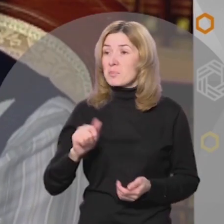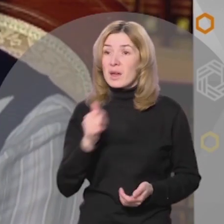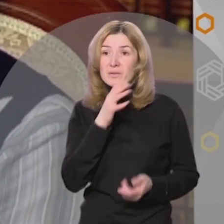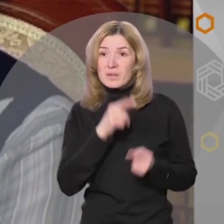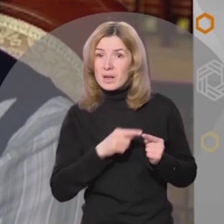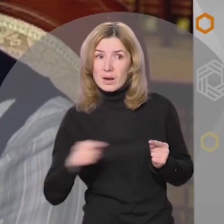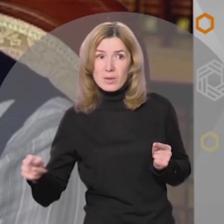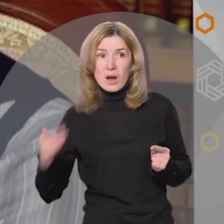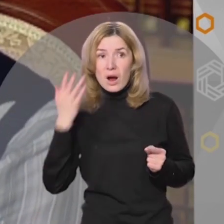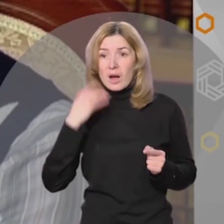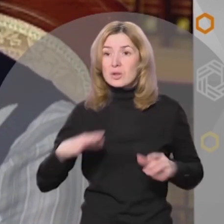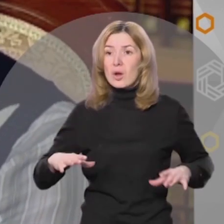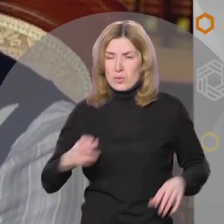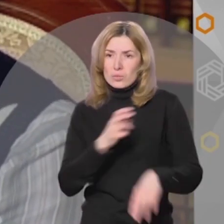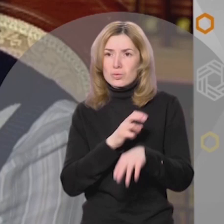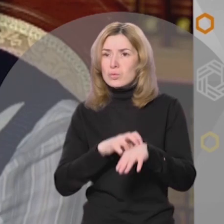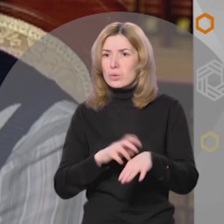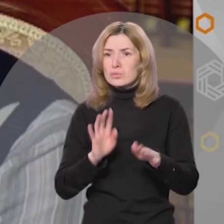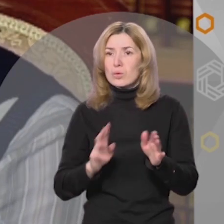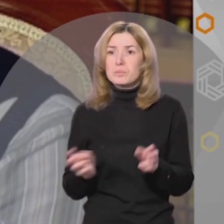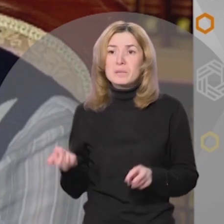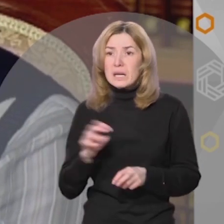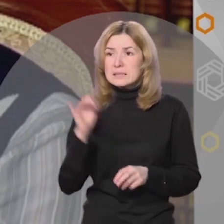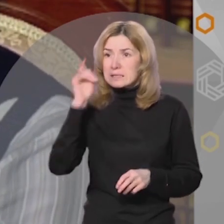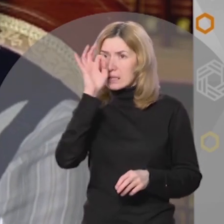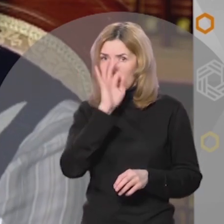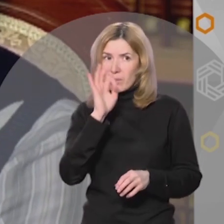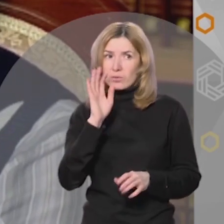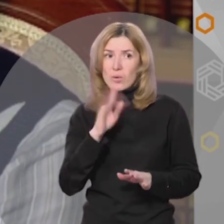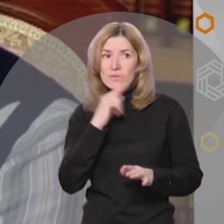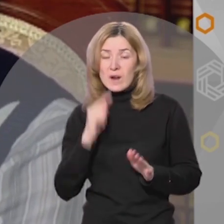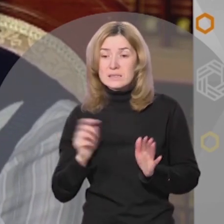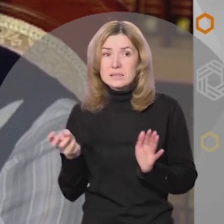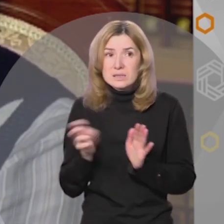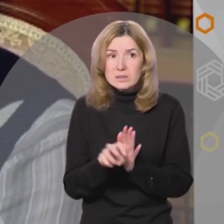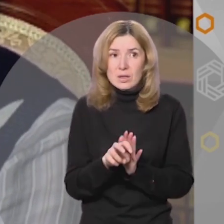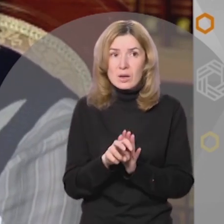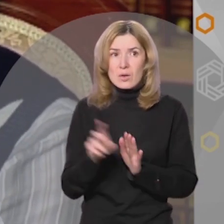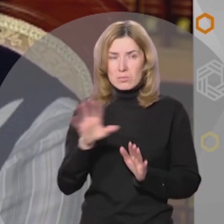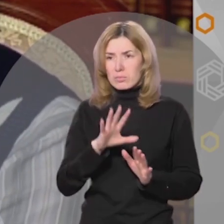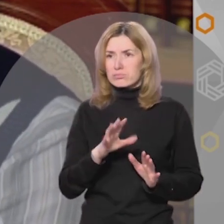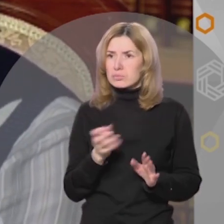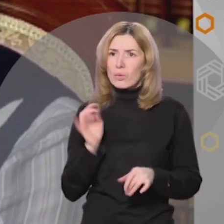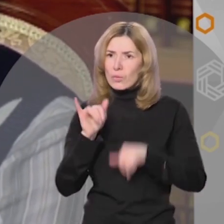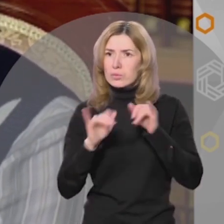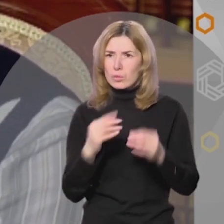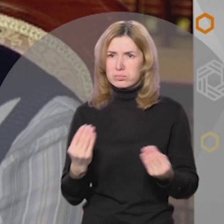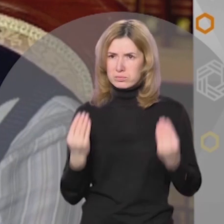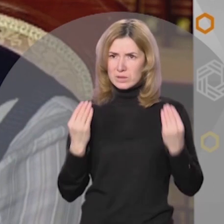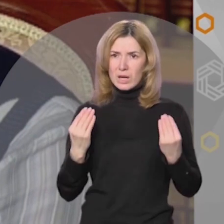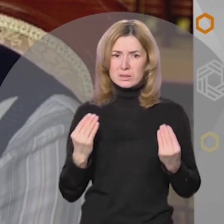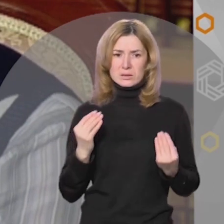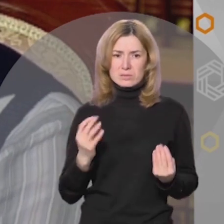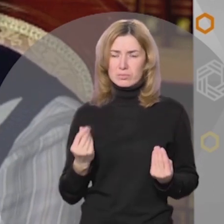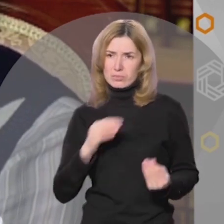Первое время, когда доктор только приехал из Германии в Россию, его пациентами были люди знатные и при больших